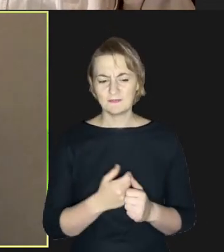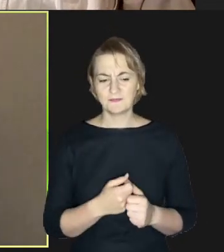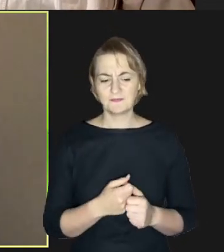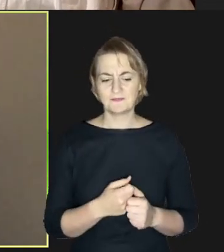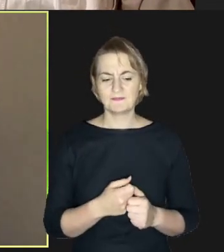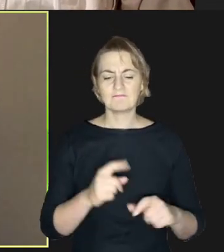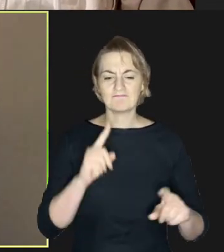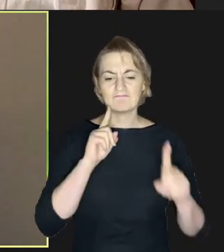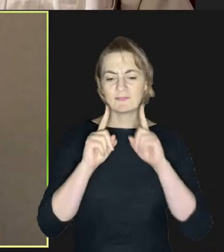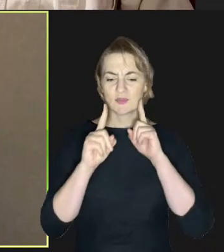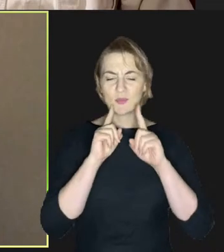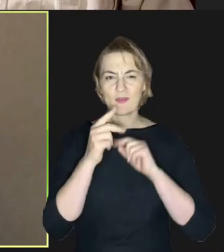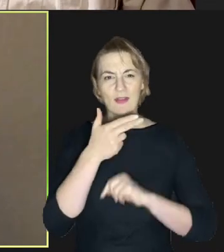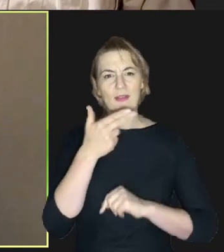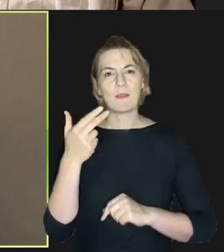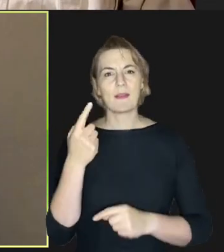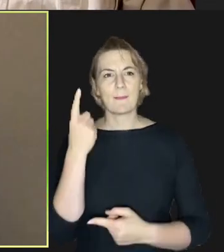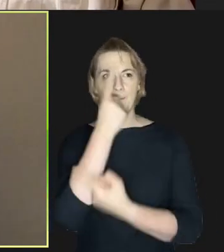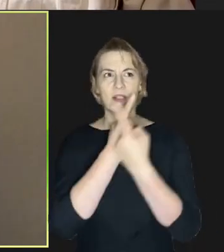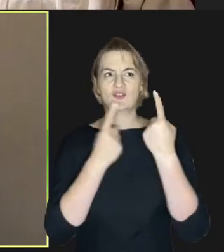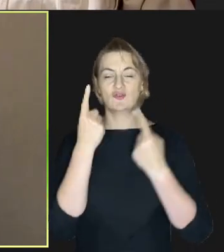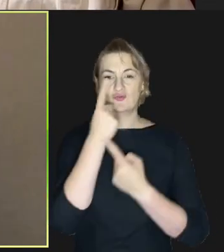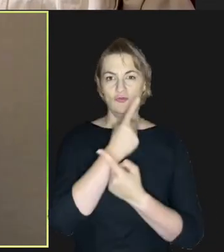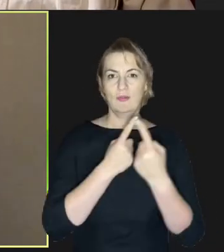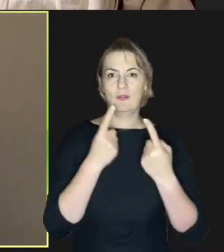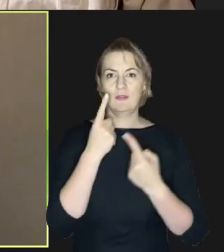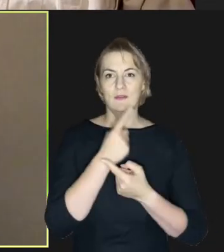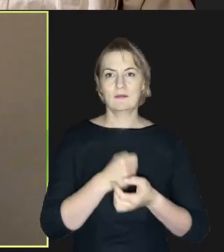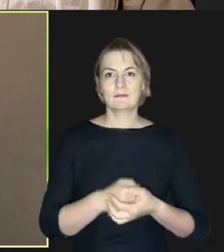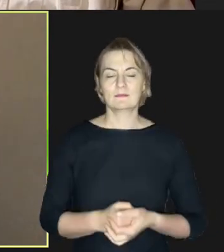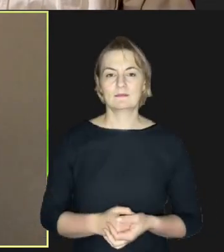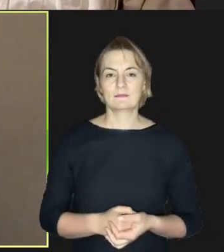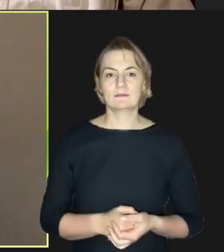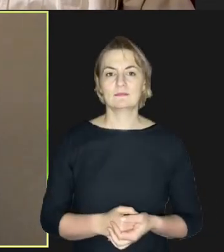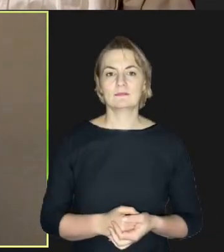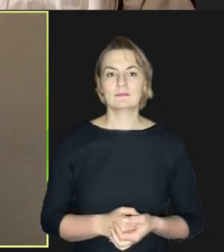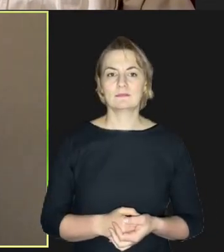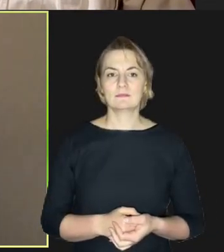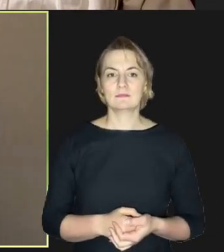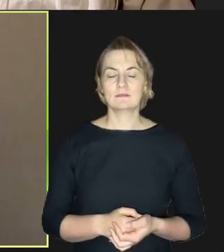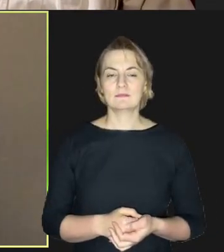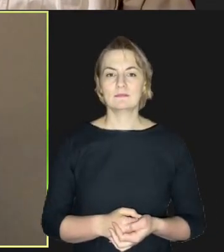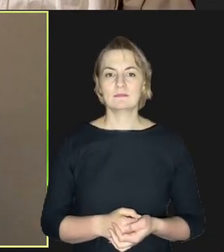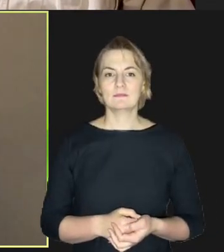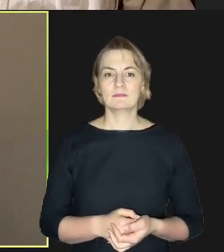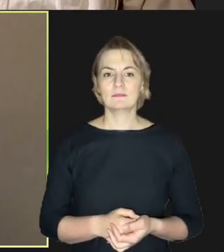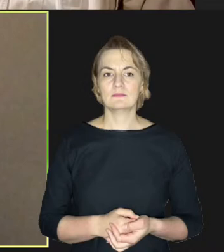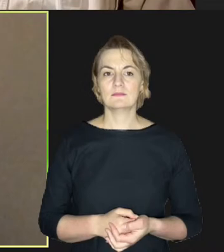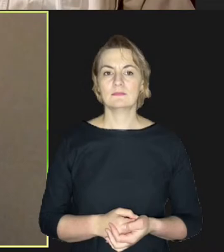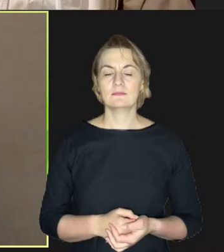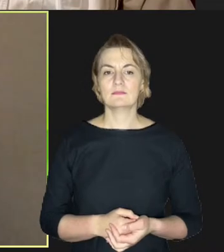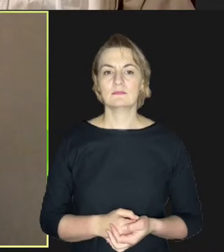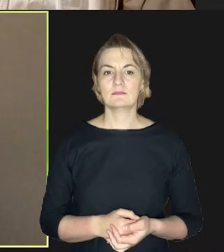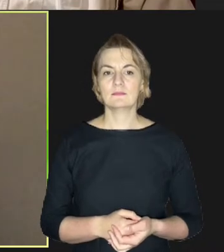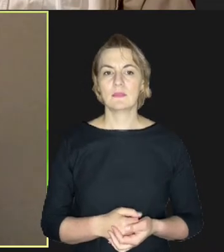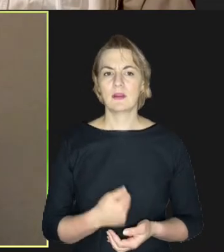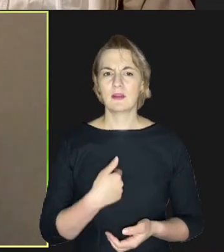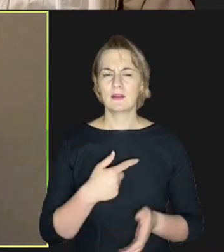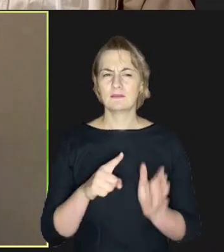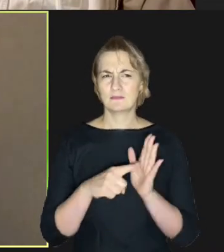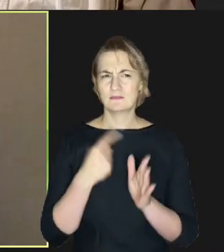jakiejś rozmowy o myśleniu. I ja w którymś momencie pierwszy raz sobie